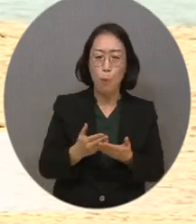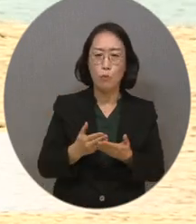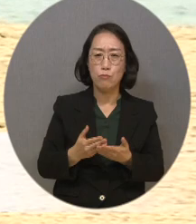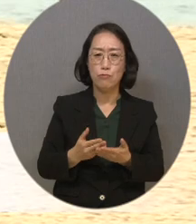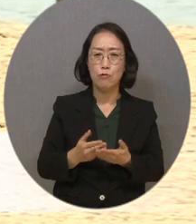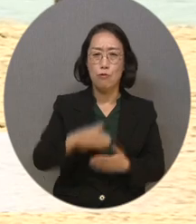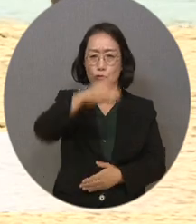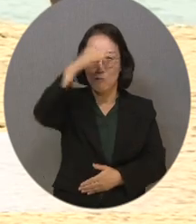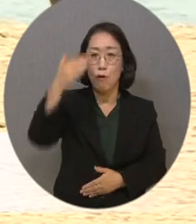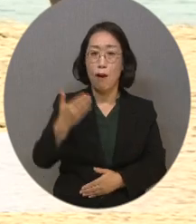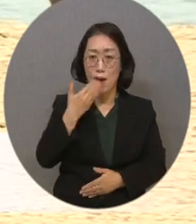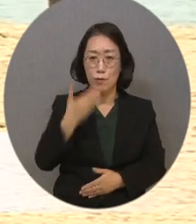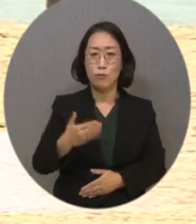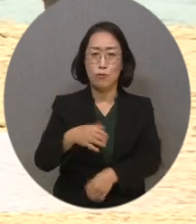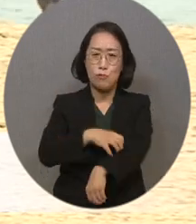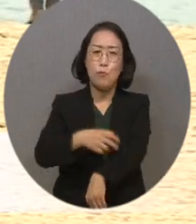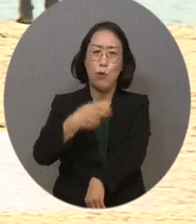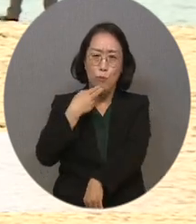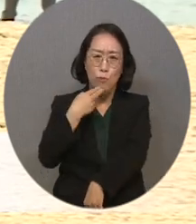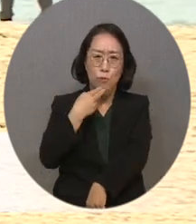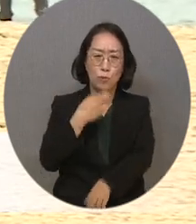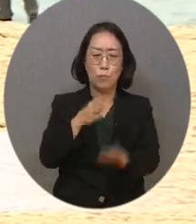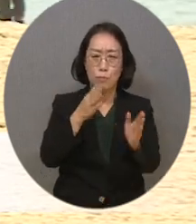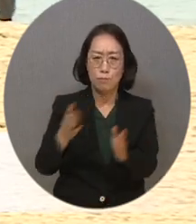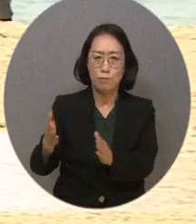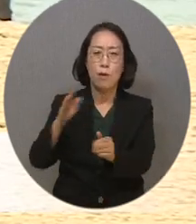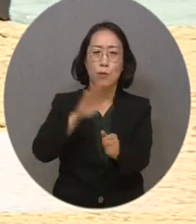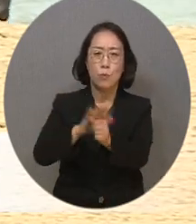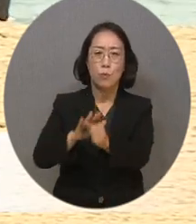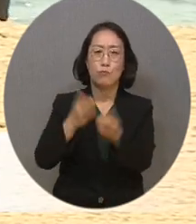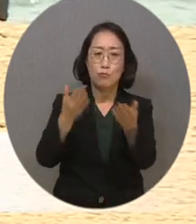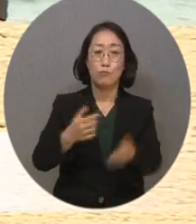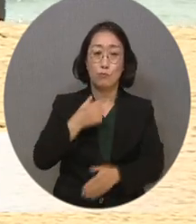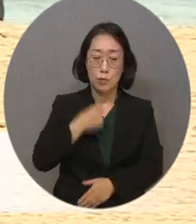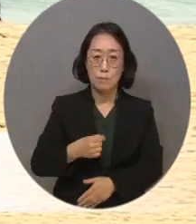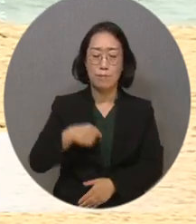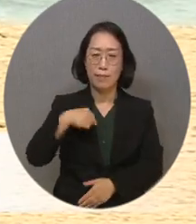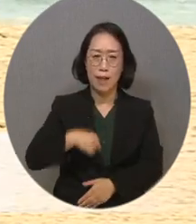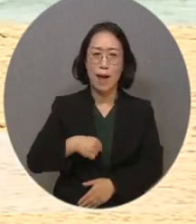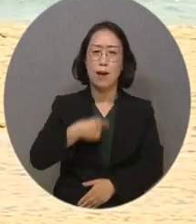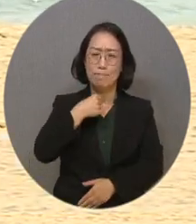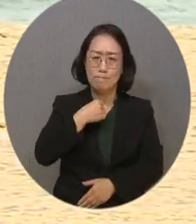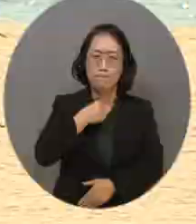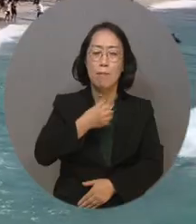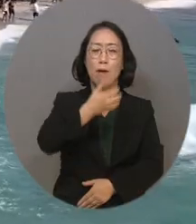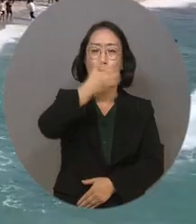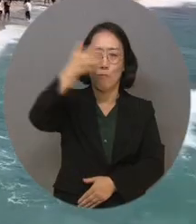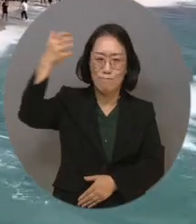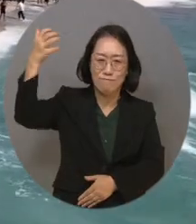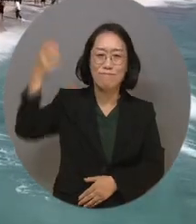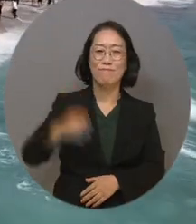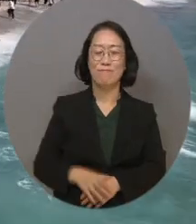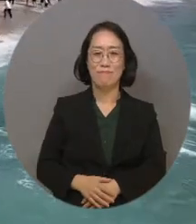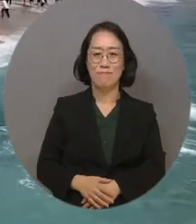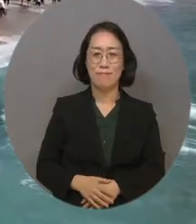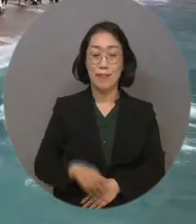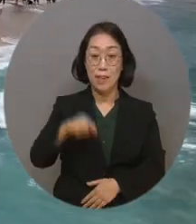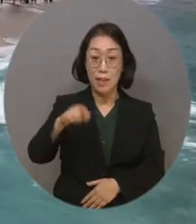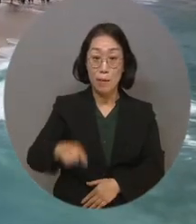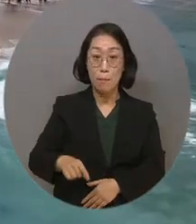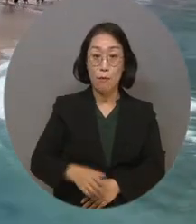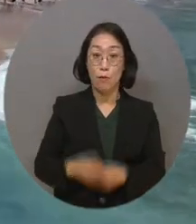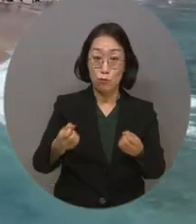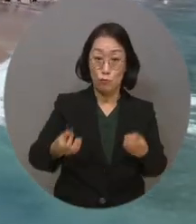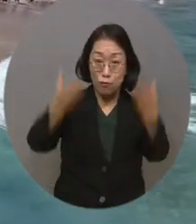무장애 해변을 만들고자 하는 게 제 꿈입니다. 이번 행사는